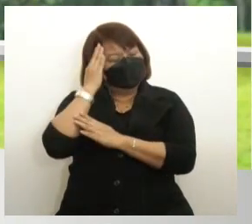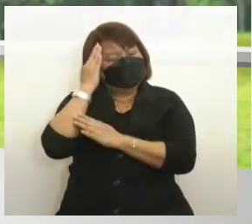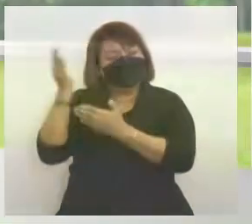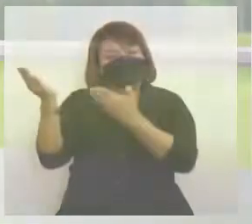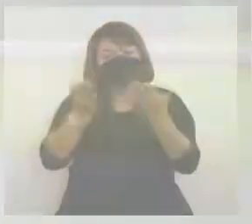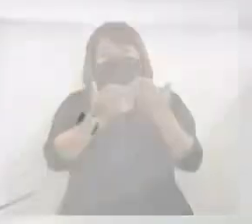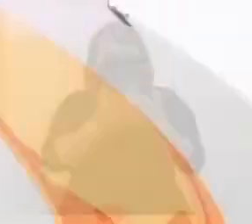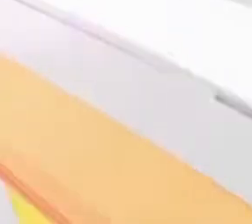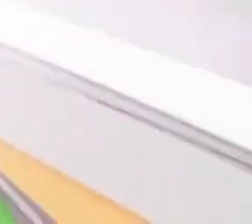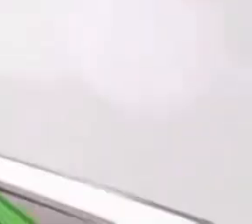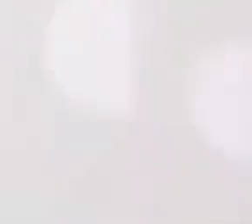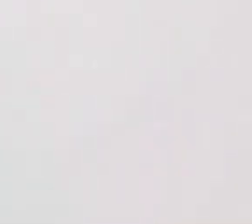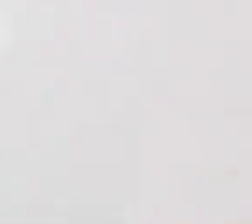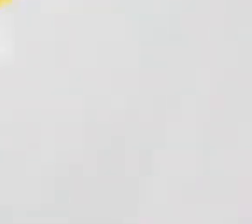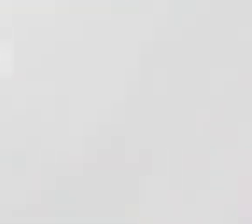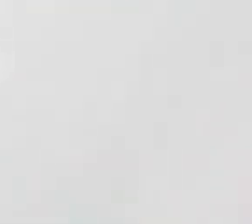ค่ะ